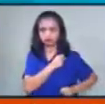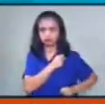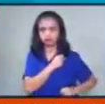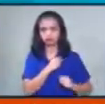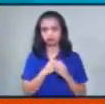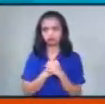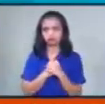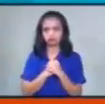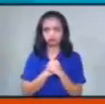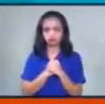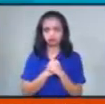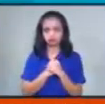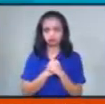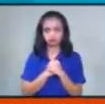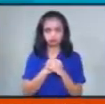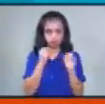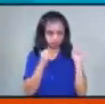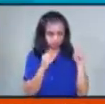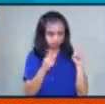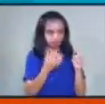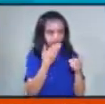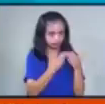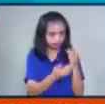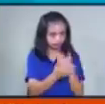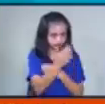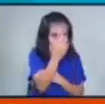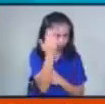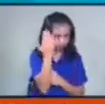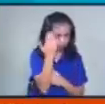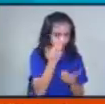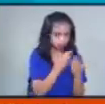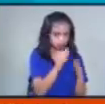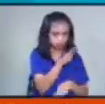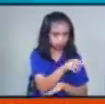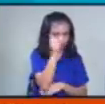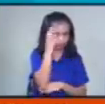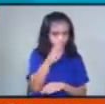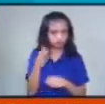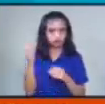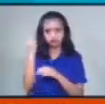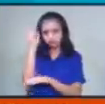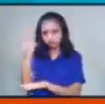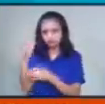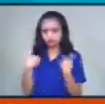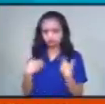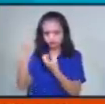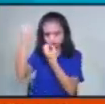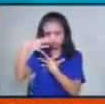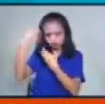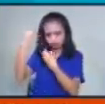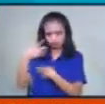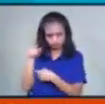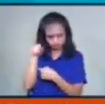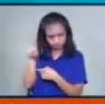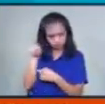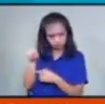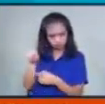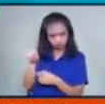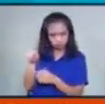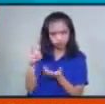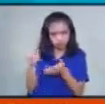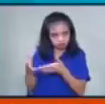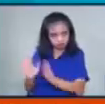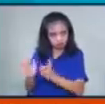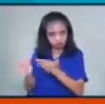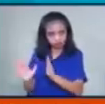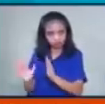Castillo, sir. Yes, sir. Good afternoon, sir. Sir, meron po ako nasagap na balita ano po, na kayo raw po ay papayag